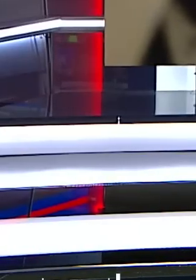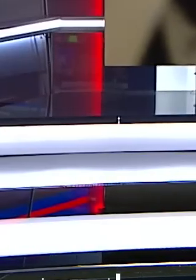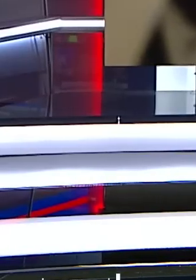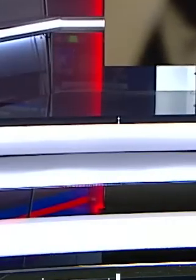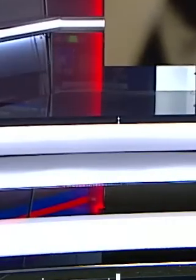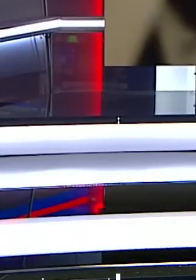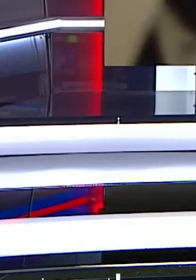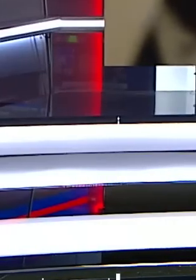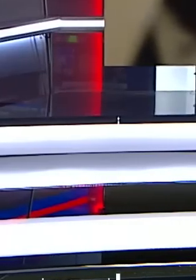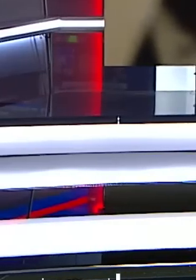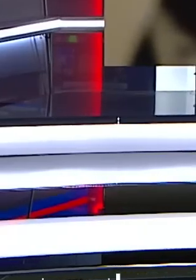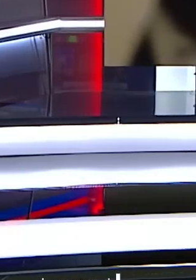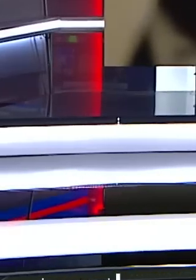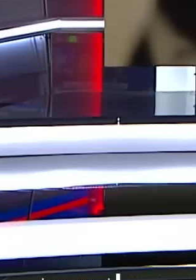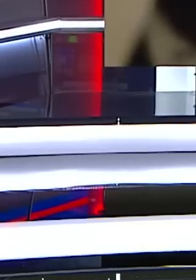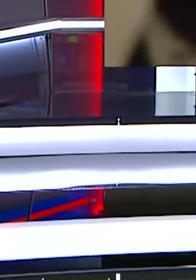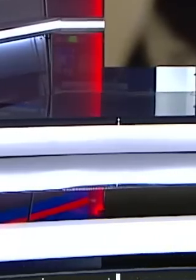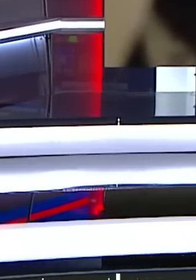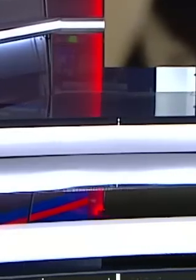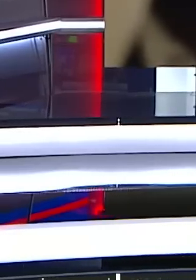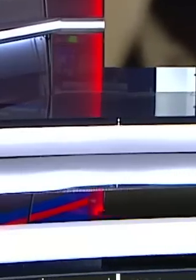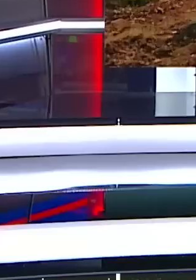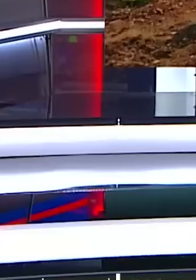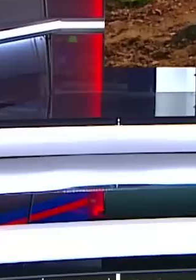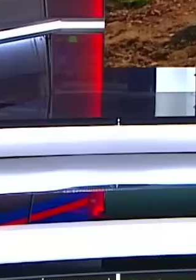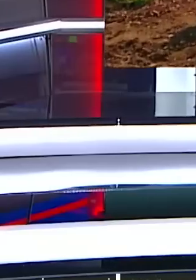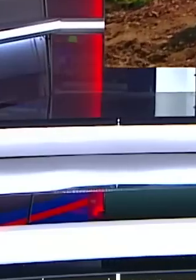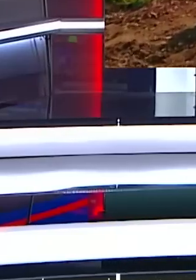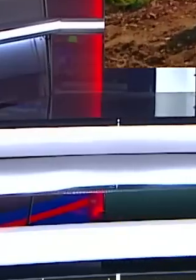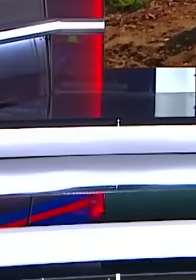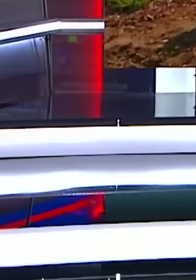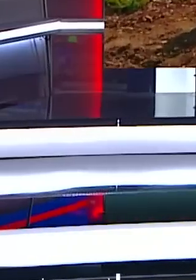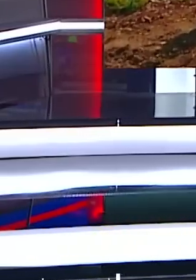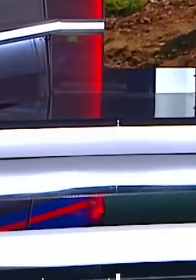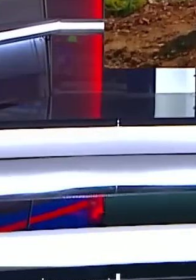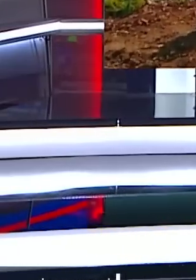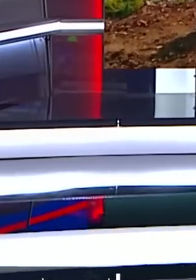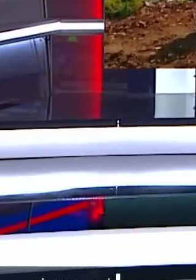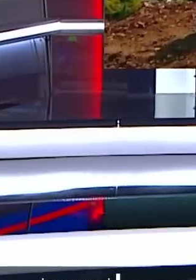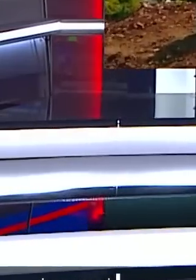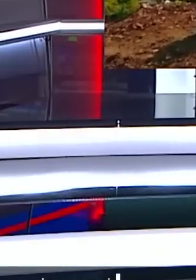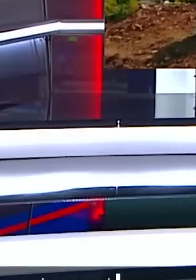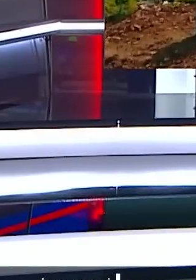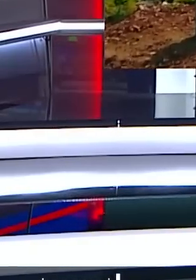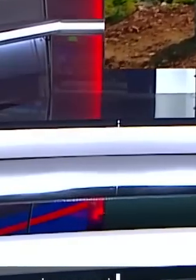האונס ועל ההשתקה ועל כל מה שקורה בדלתיים סגורות. גם תעלומת המוטיבציה של מוישי, בנו של